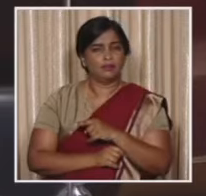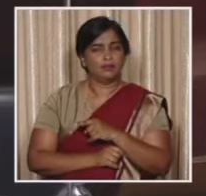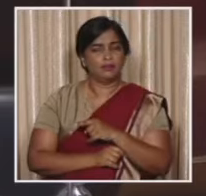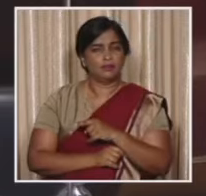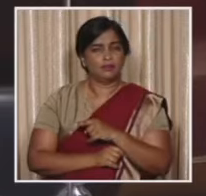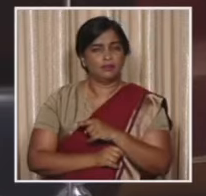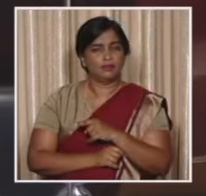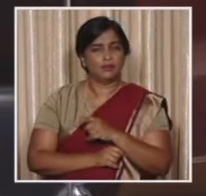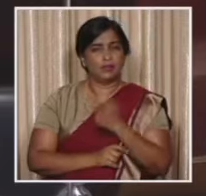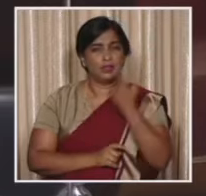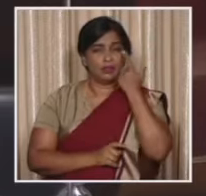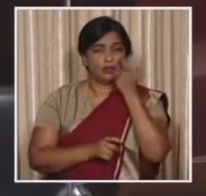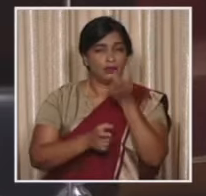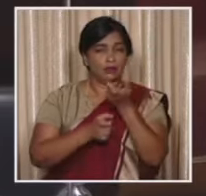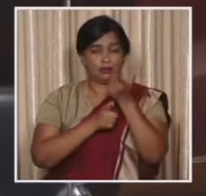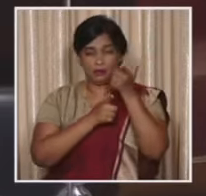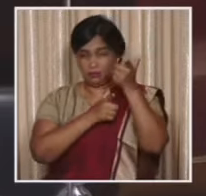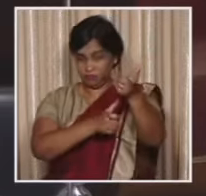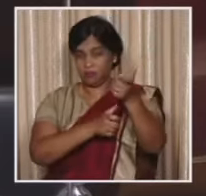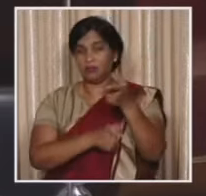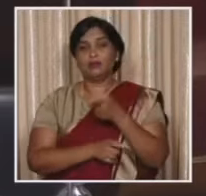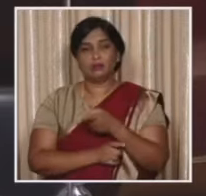ini kadulu gas ready la.